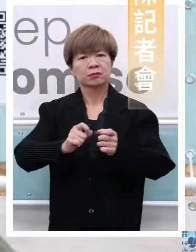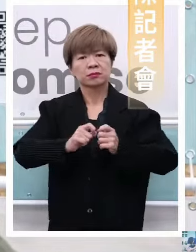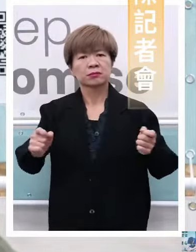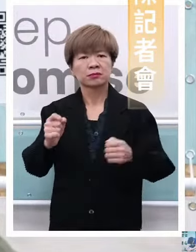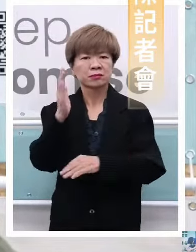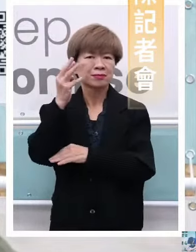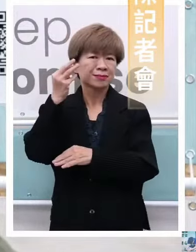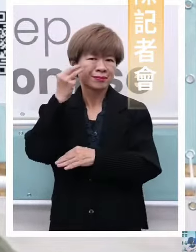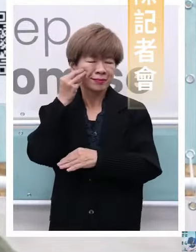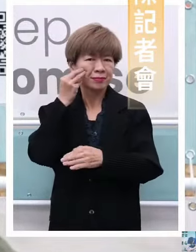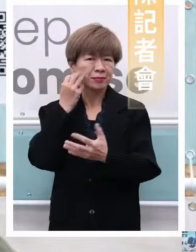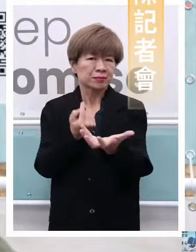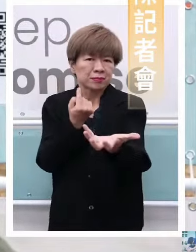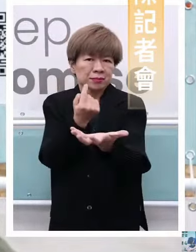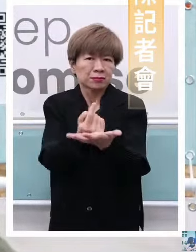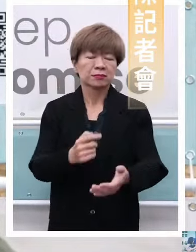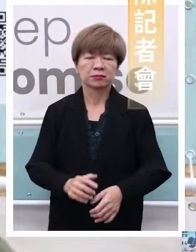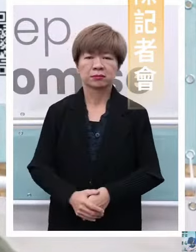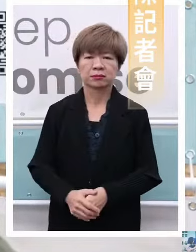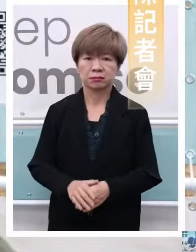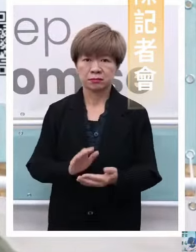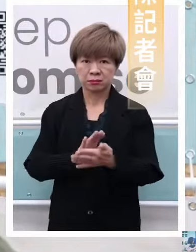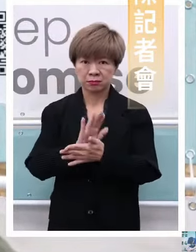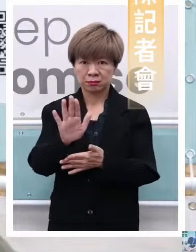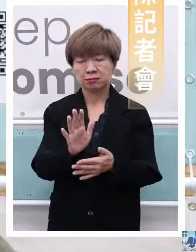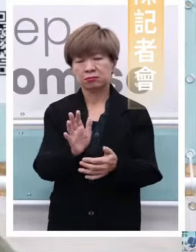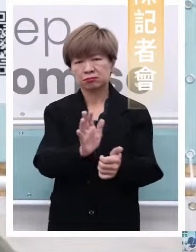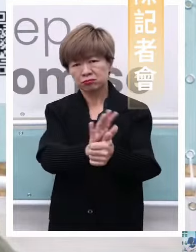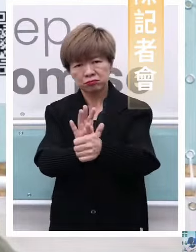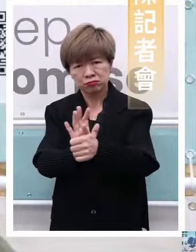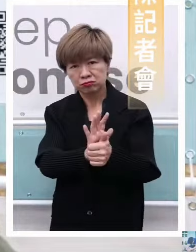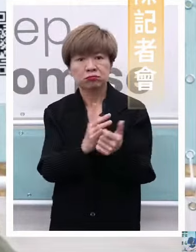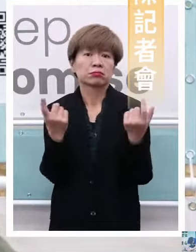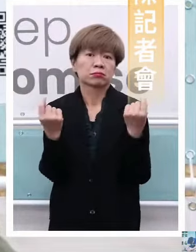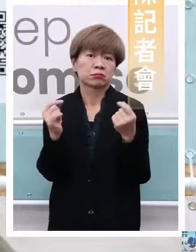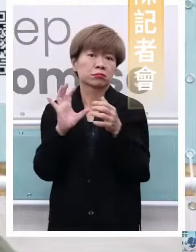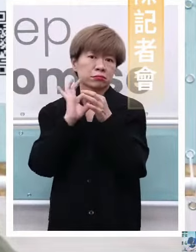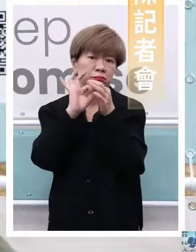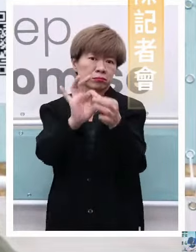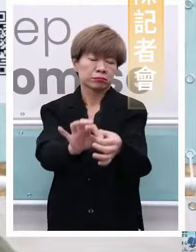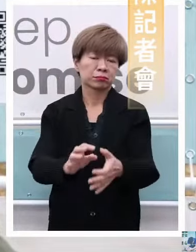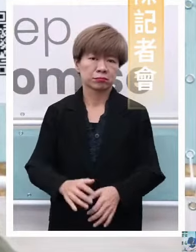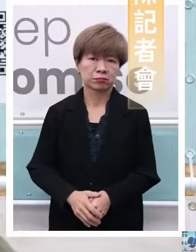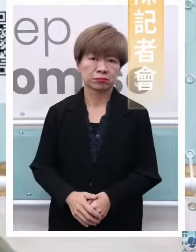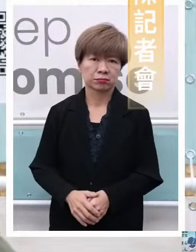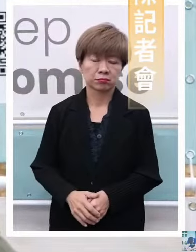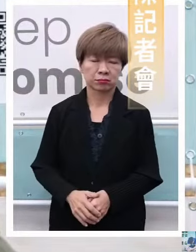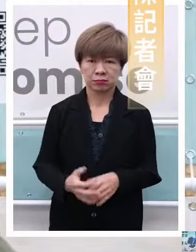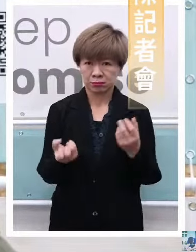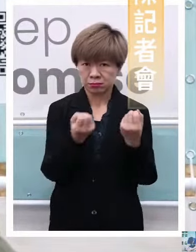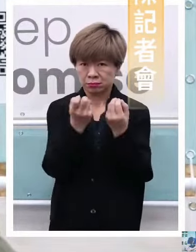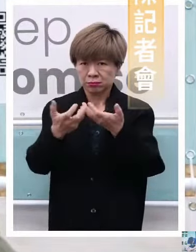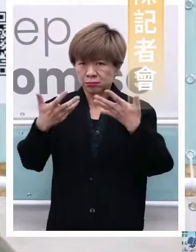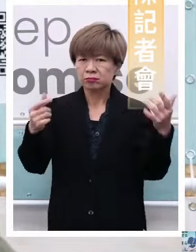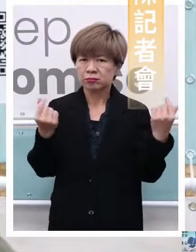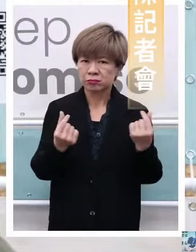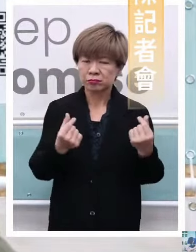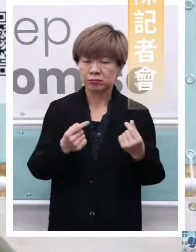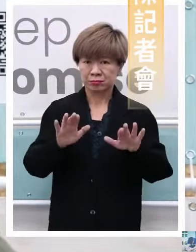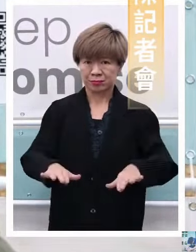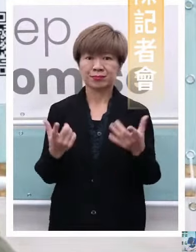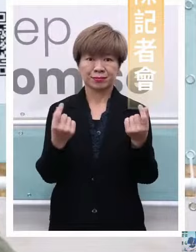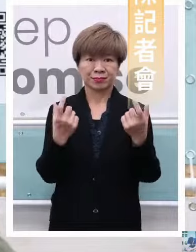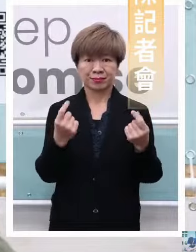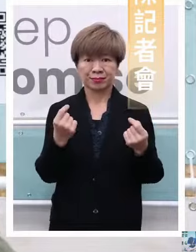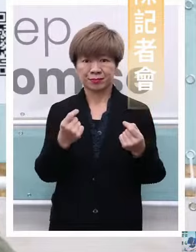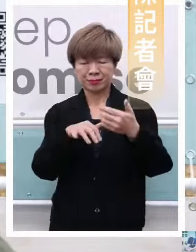治圈或者是在为人民服务的时候，我想应该也遭受到很多类似这样今天这样的一个情